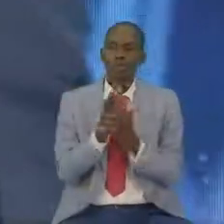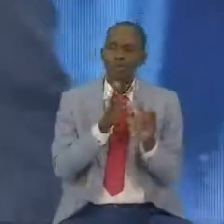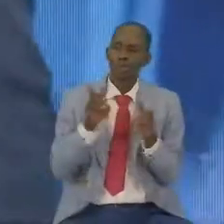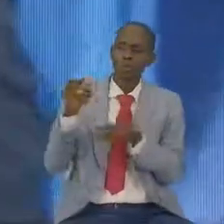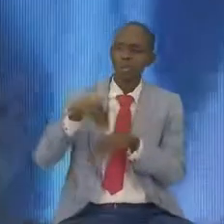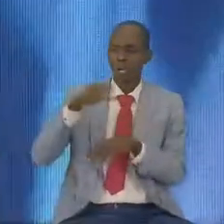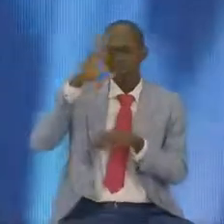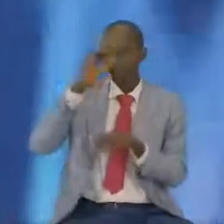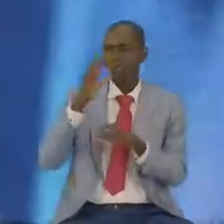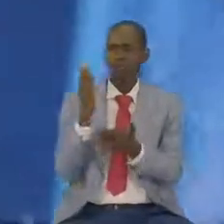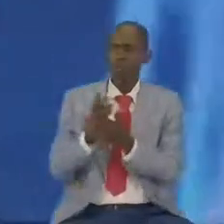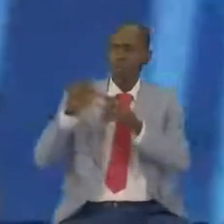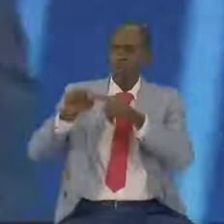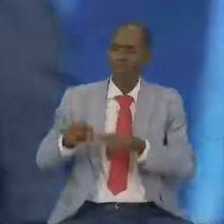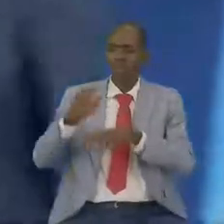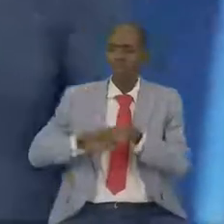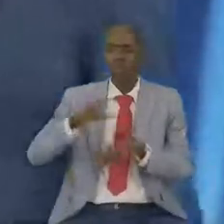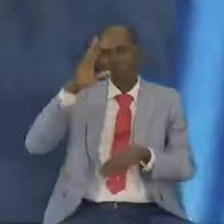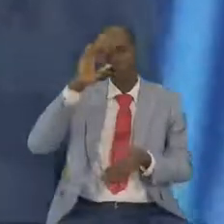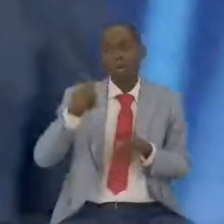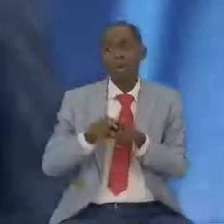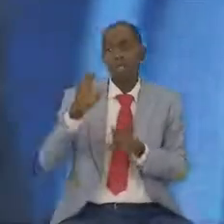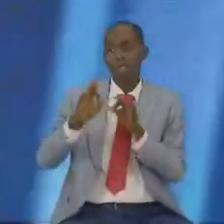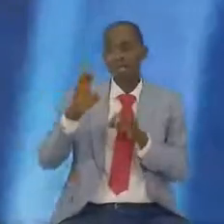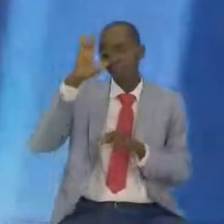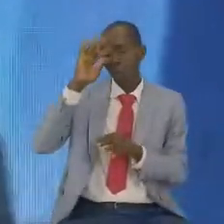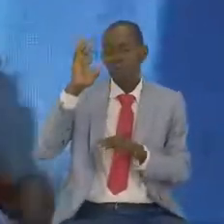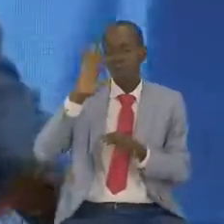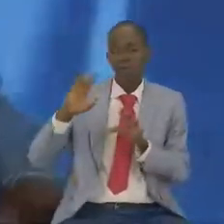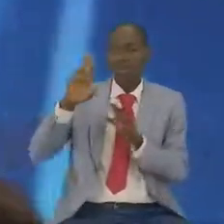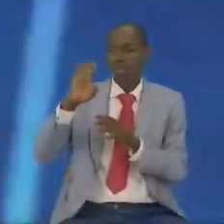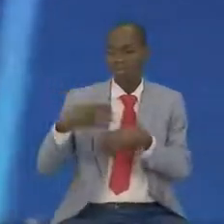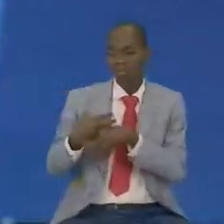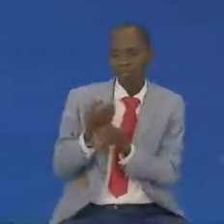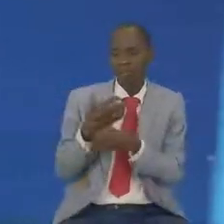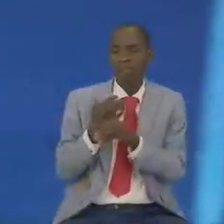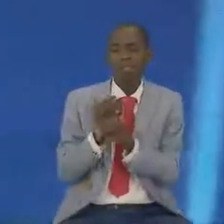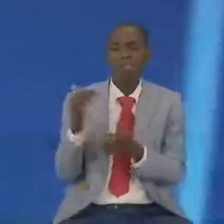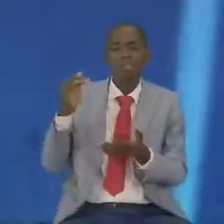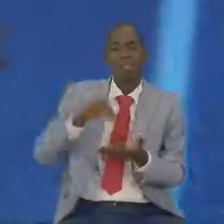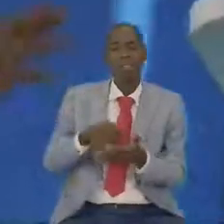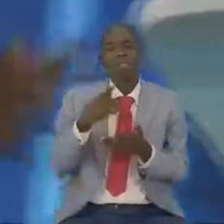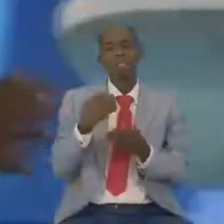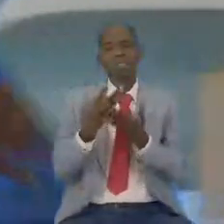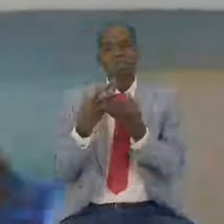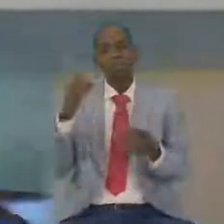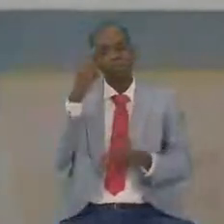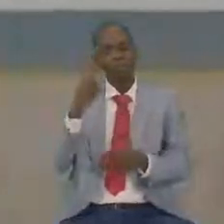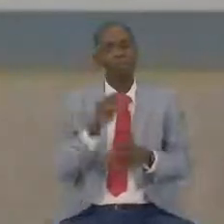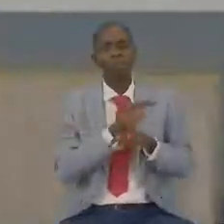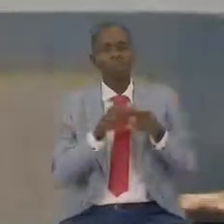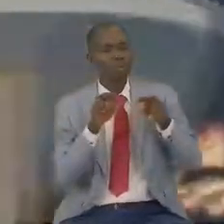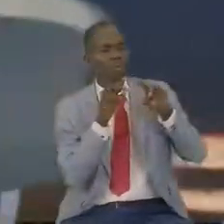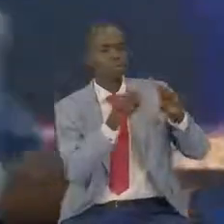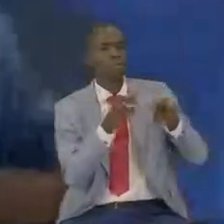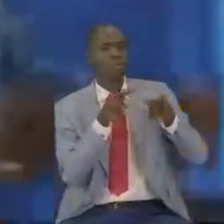l'homme comme si l'homme fera la création, comme si l'homme va